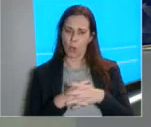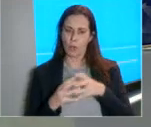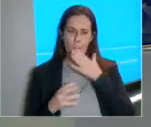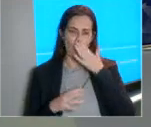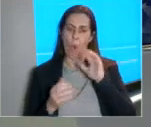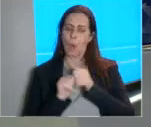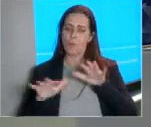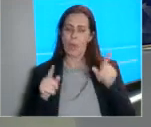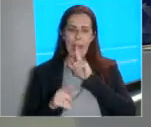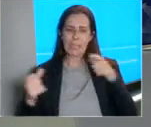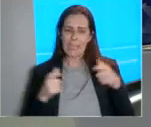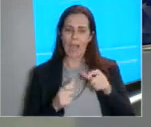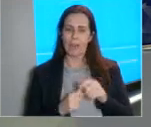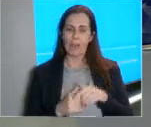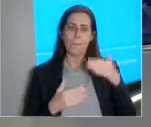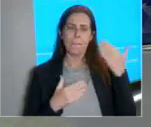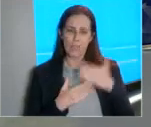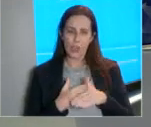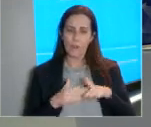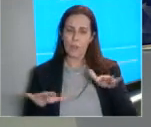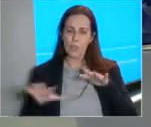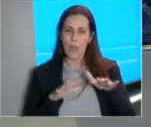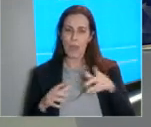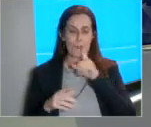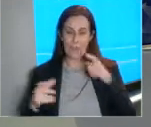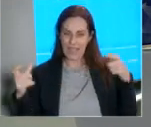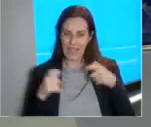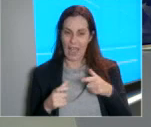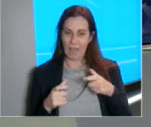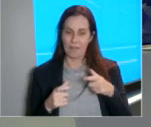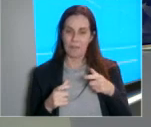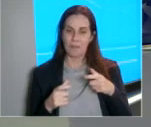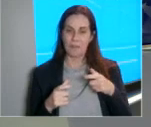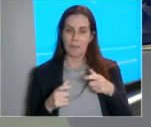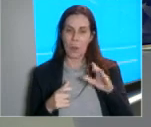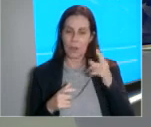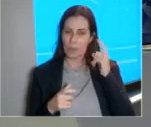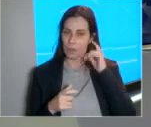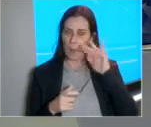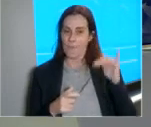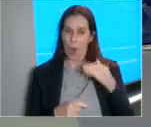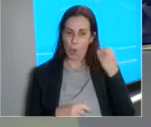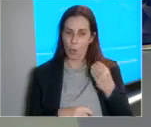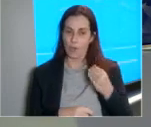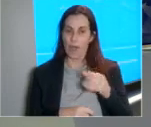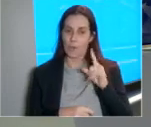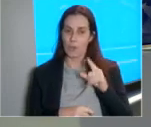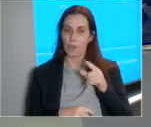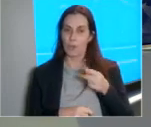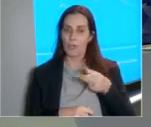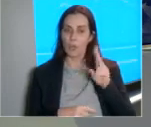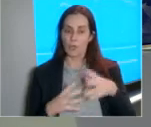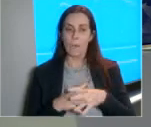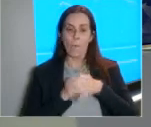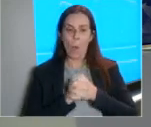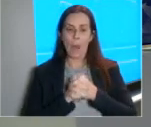ממשלה צרה. בסופו של יום, ממשלה צרה, אולי זה נשמע פחות טוב, אבל היא יותר